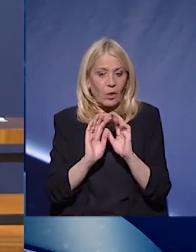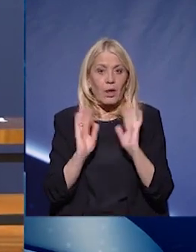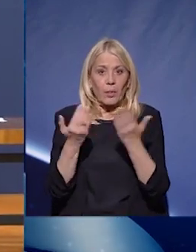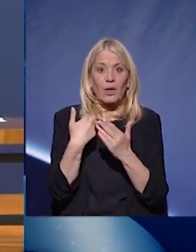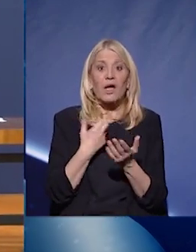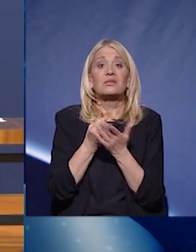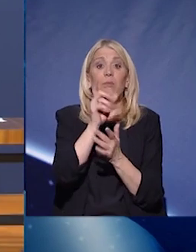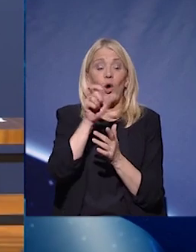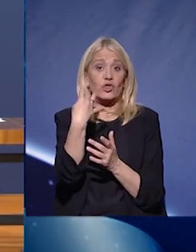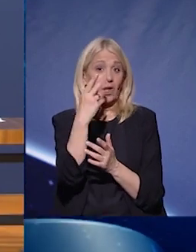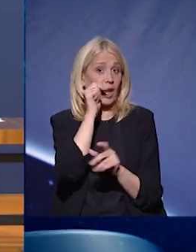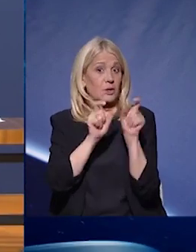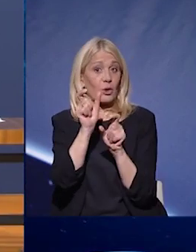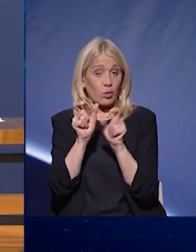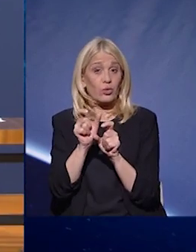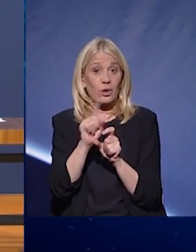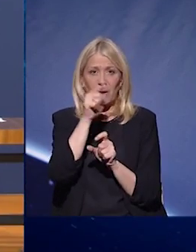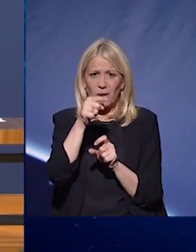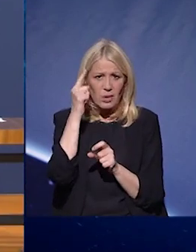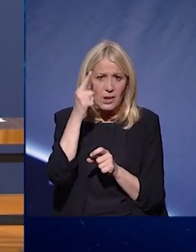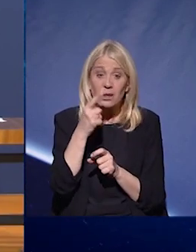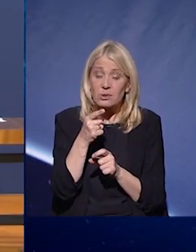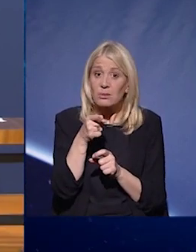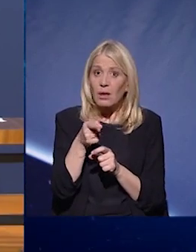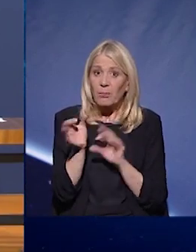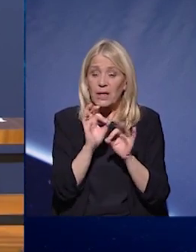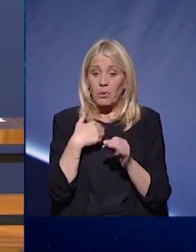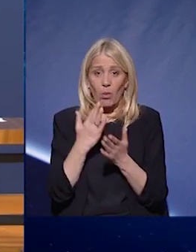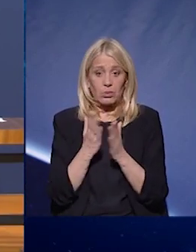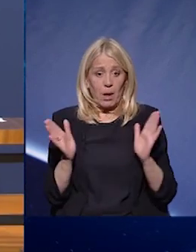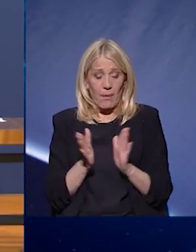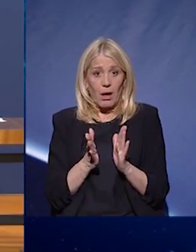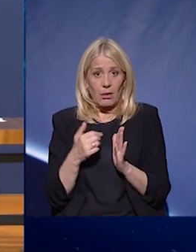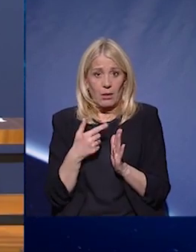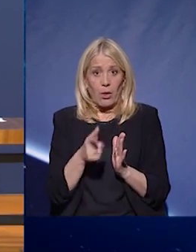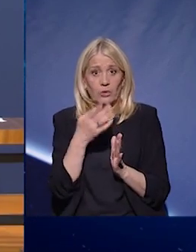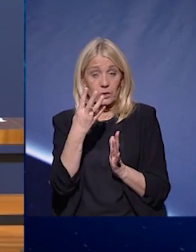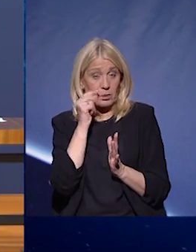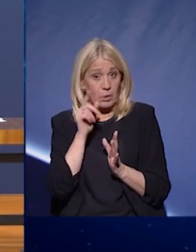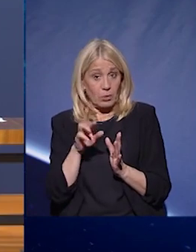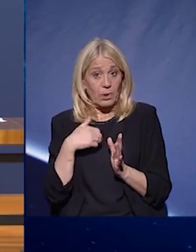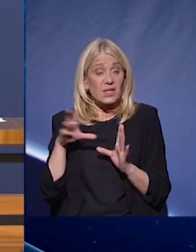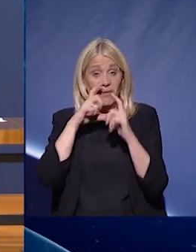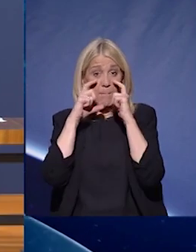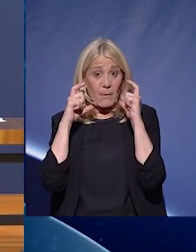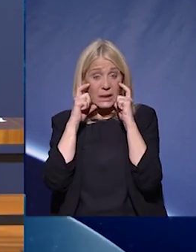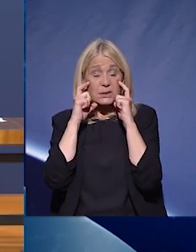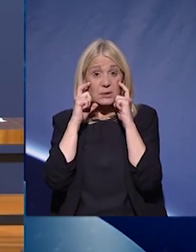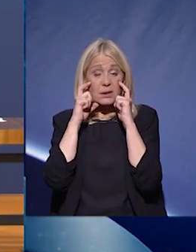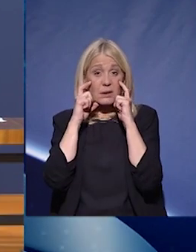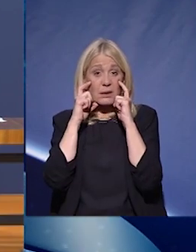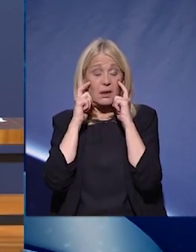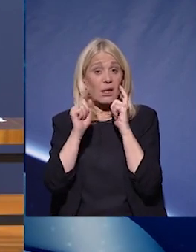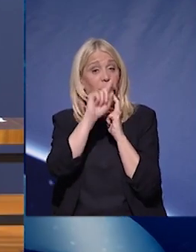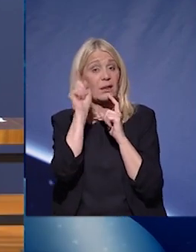sam izbrojao 40-ak ljudi. Da li to znači da je bezbedno da budemo na manjem prostoru ukoliko svi nosimo maske?